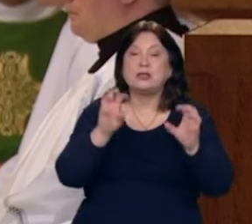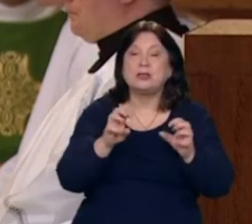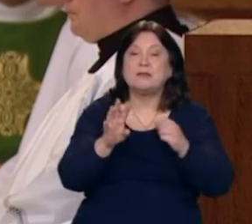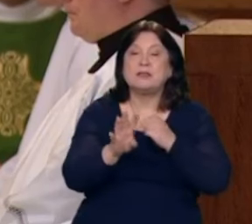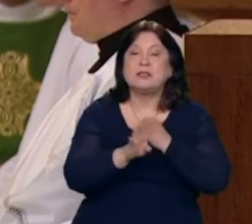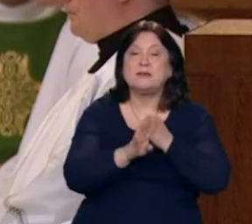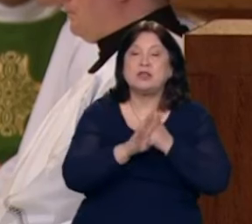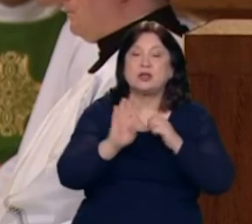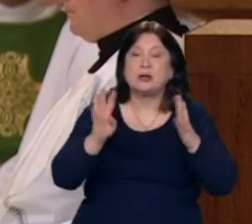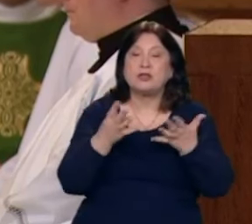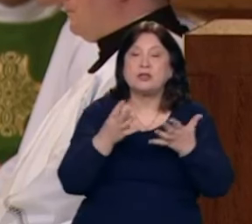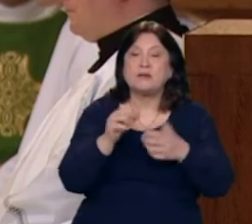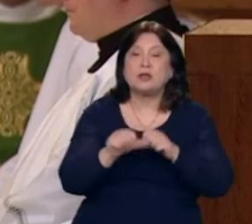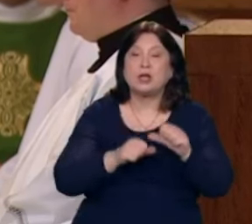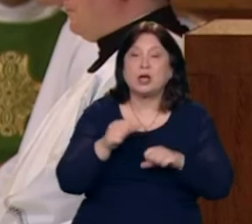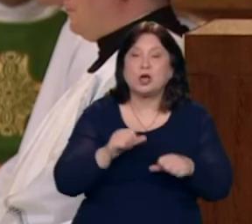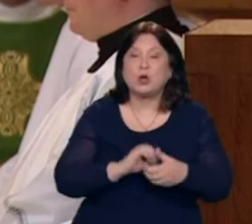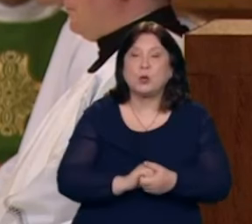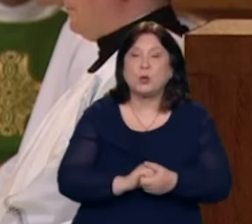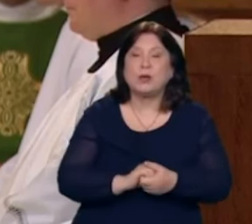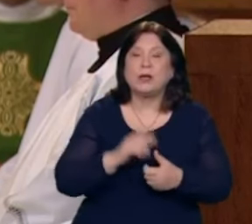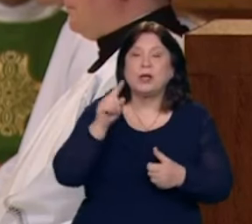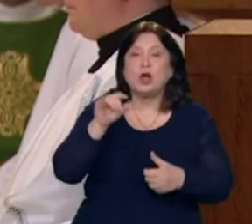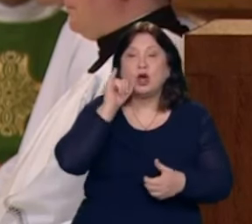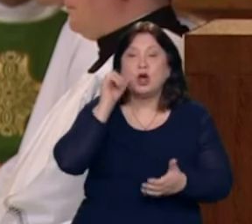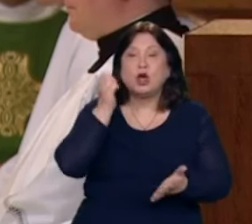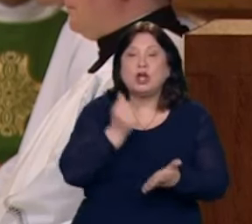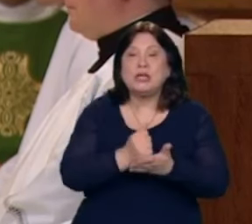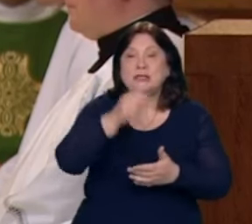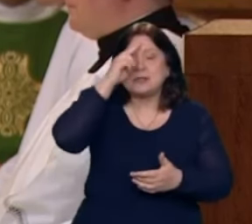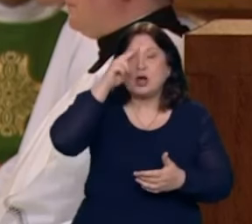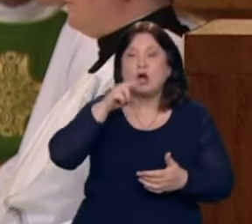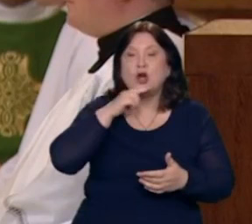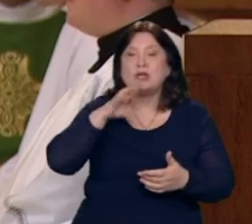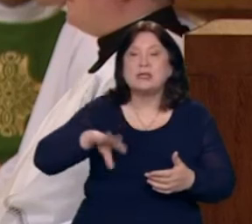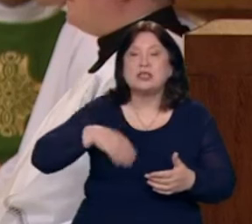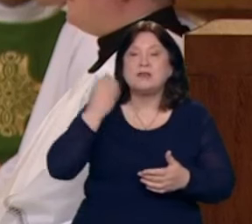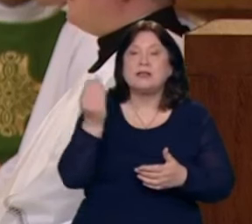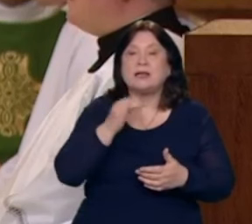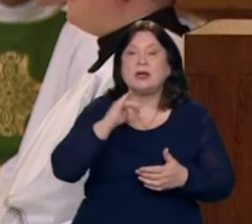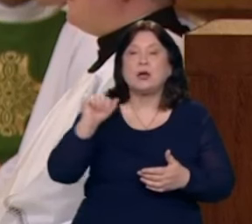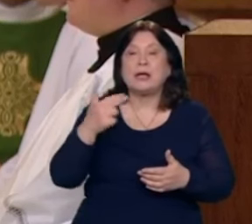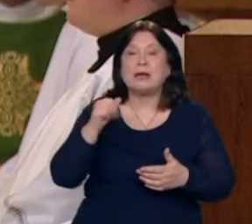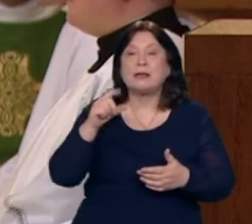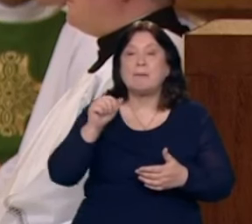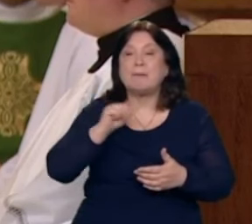1999 roku jako list ojca śo Jana Pawła i